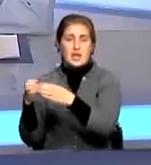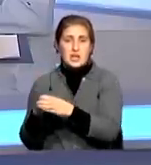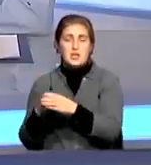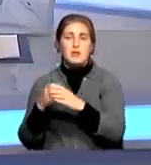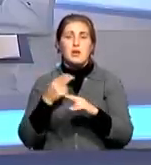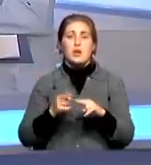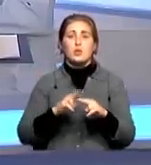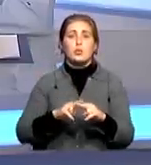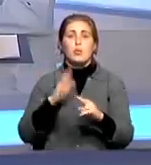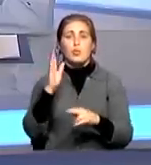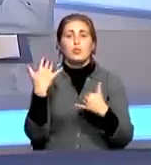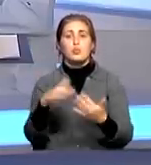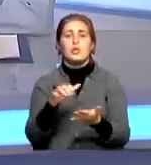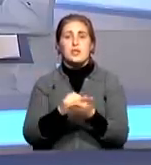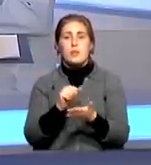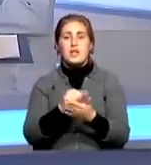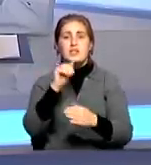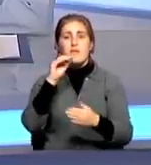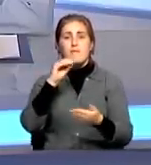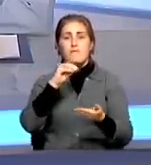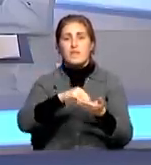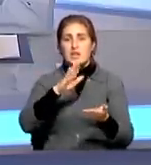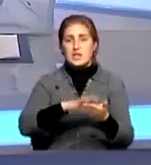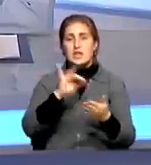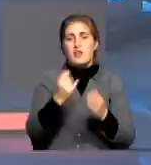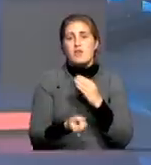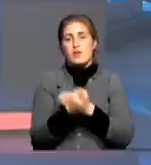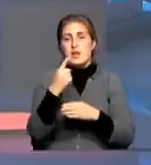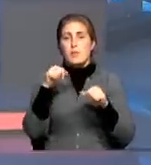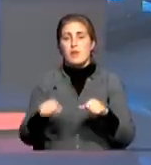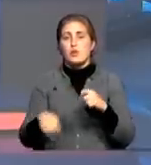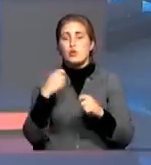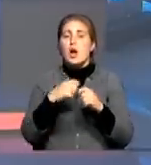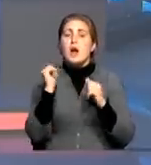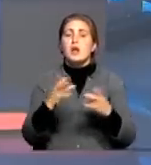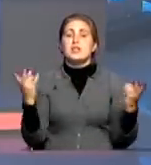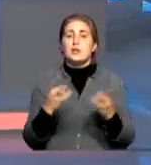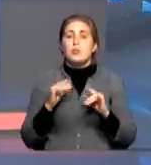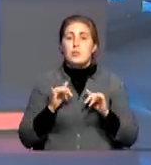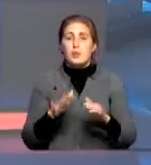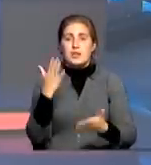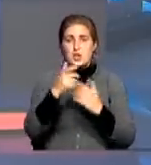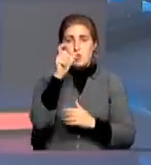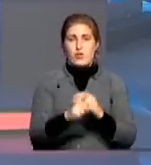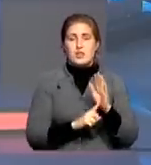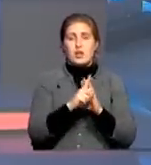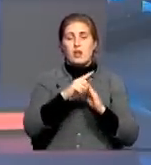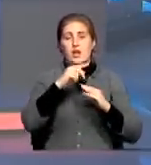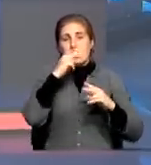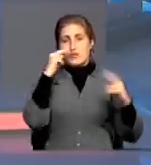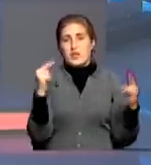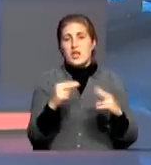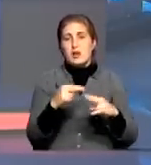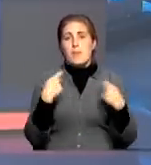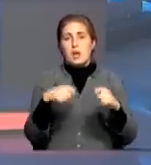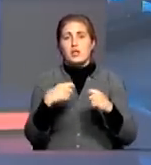которому будет уже заниматься фиксацией и выявлением этого правонарушения. Вот как следует поступать, если человек стал свидетелем продажи, да, тех же курительных смесей